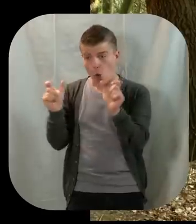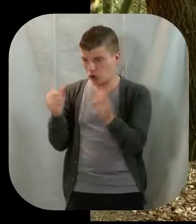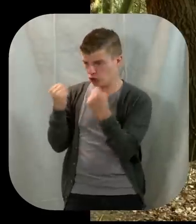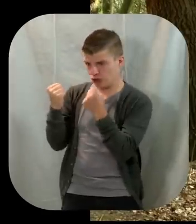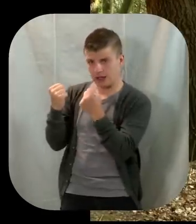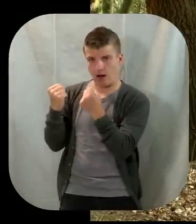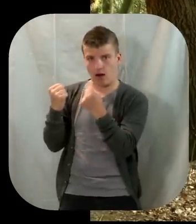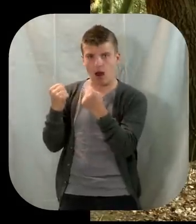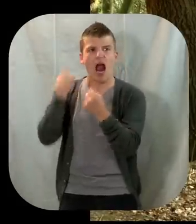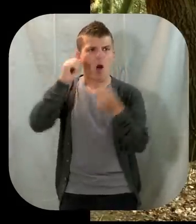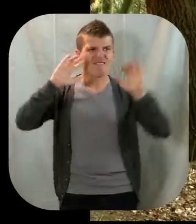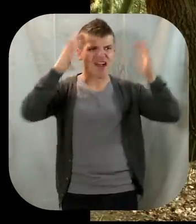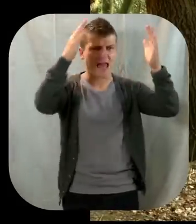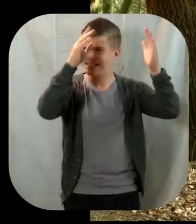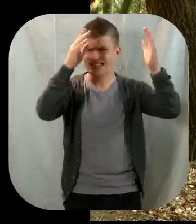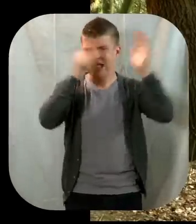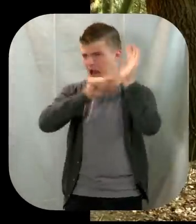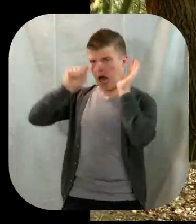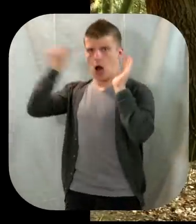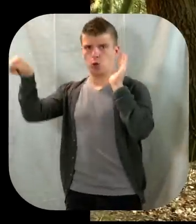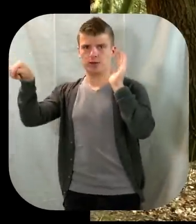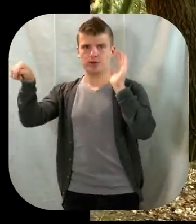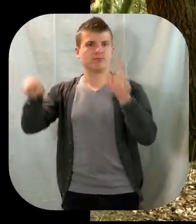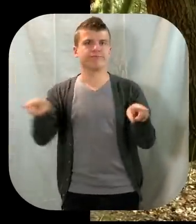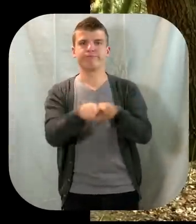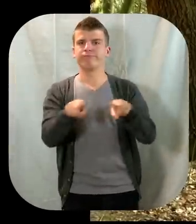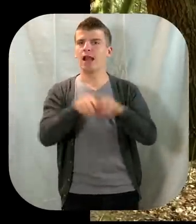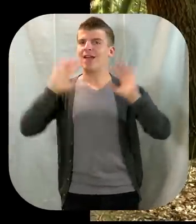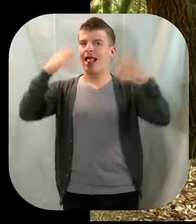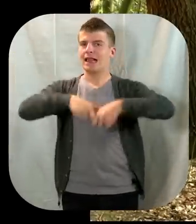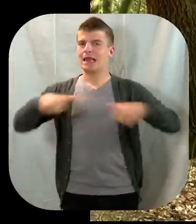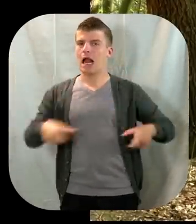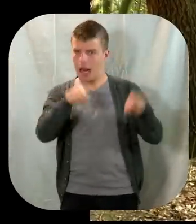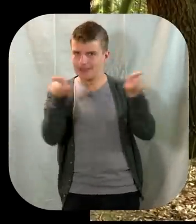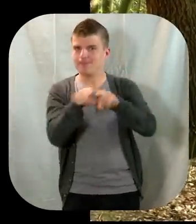und raus aus dem Wald, so wie das hier die Kinder vom Waldkindergarten machen.